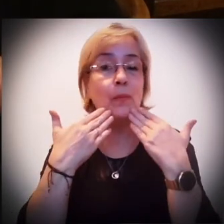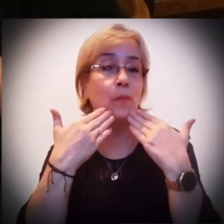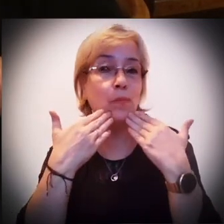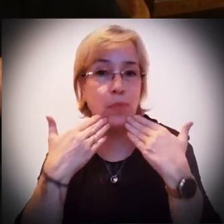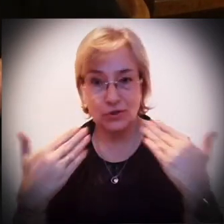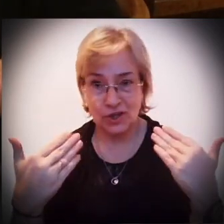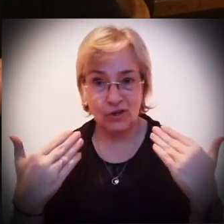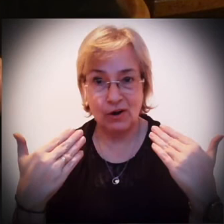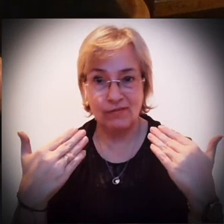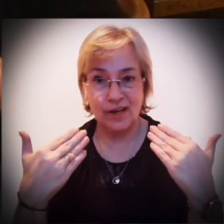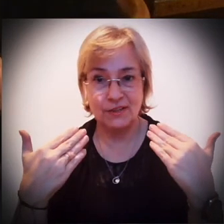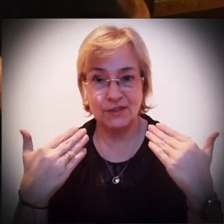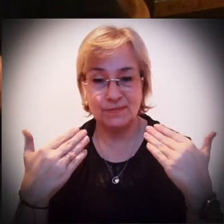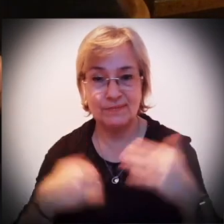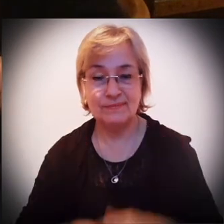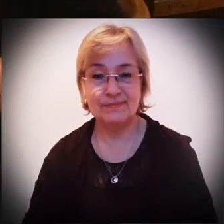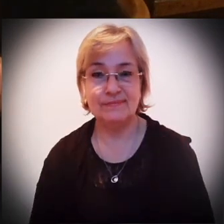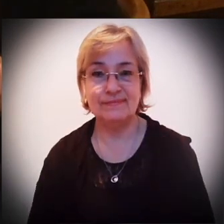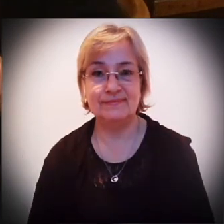dziękować